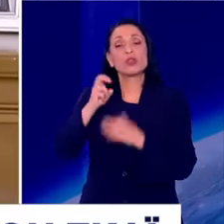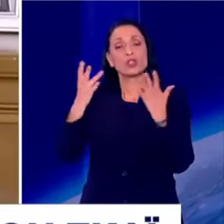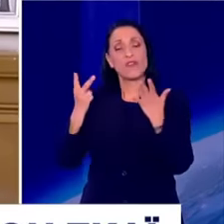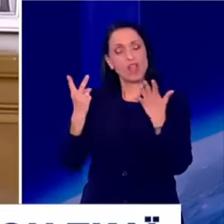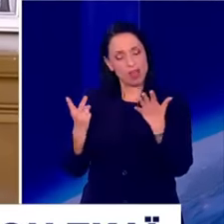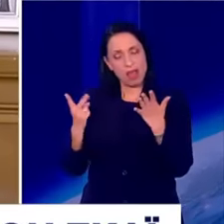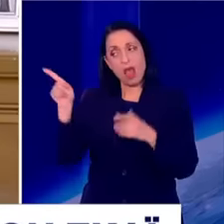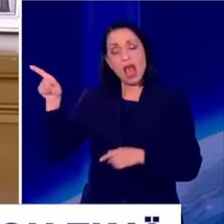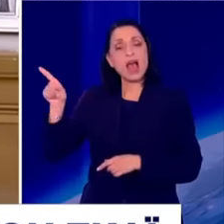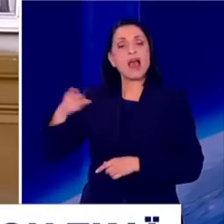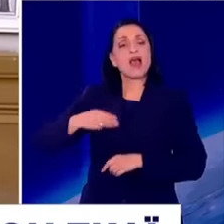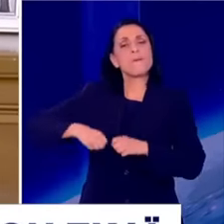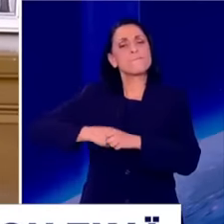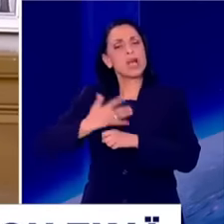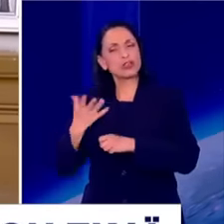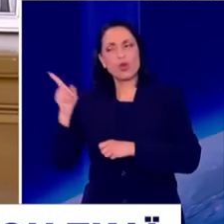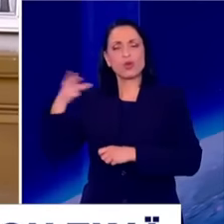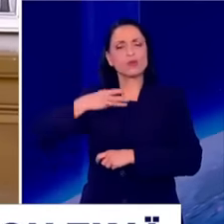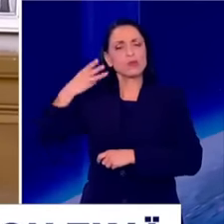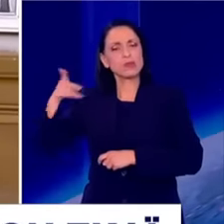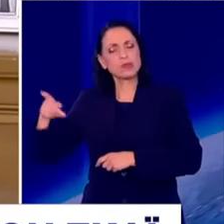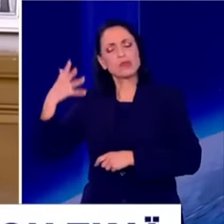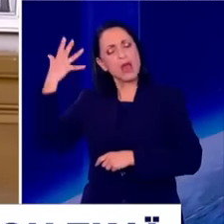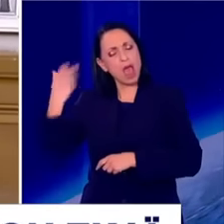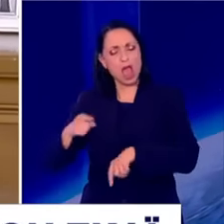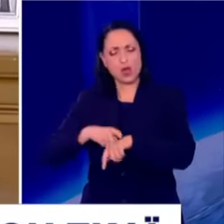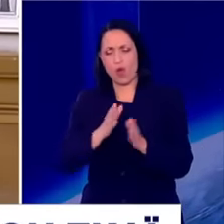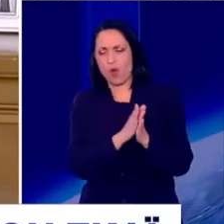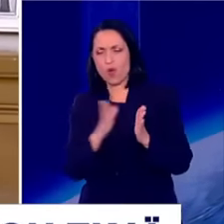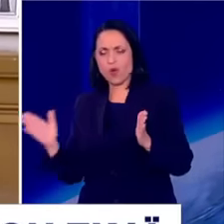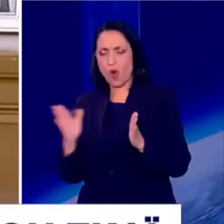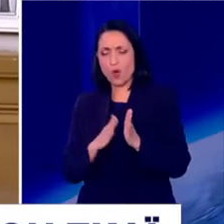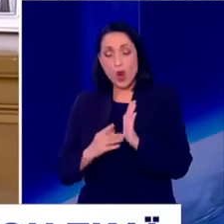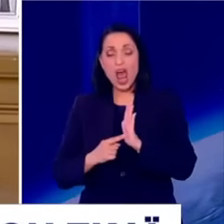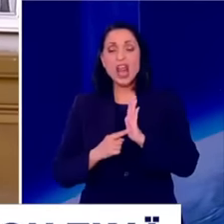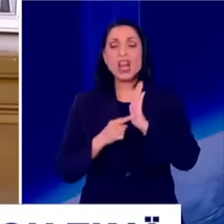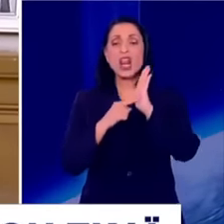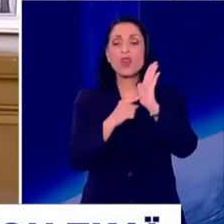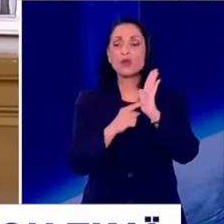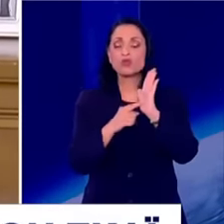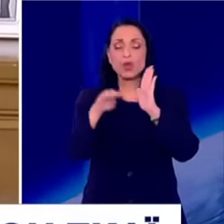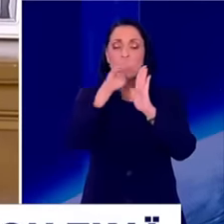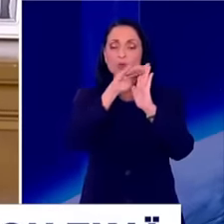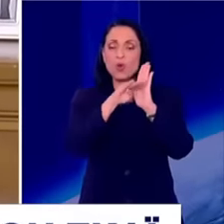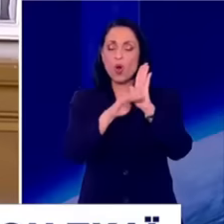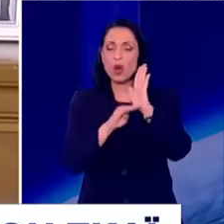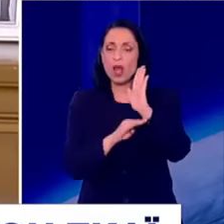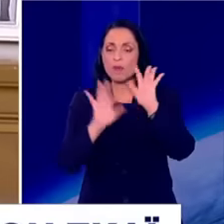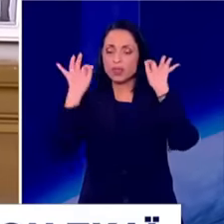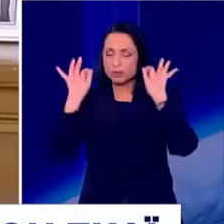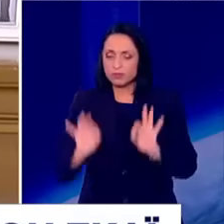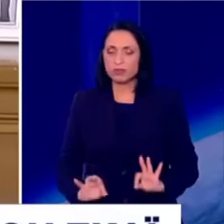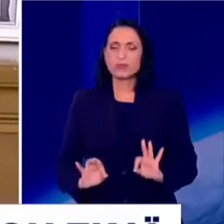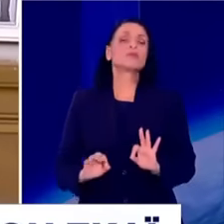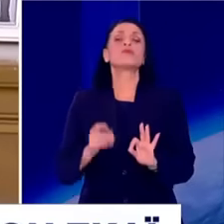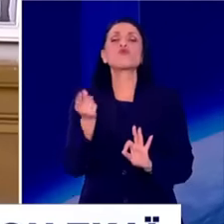ο ΣΥΡΙΖΑ και το ΠΑΣΟΚ να παρουσιάσουν κάποιο πρόγραμμα το οποίο να είναι στοιχειωδώς, όταν λέω στοιχειωδώς τεκμηριωμένο και